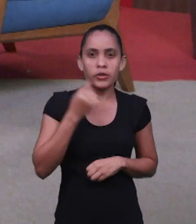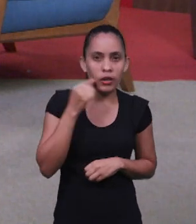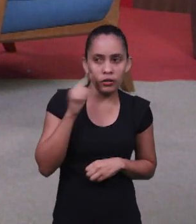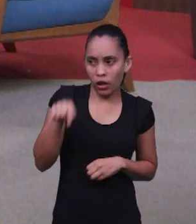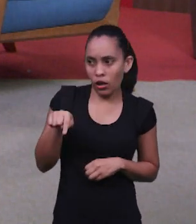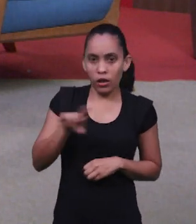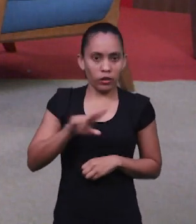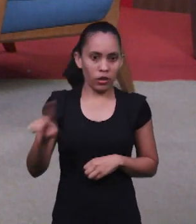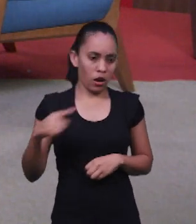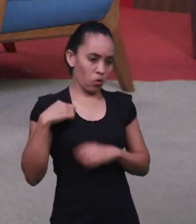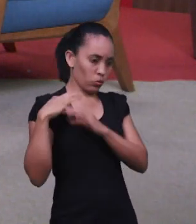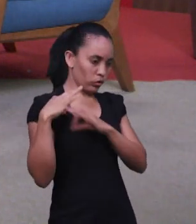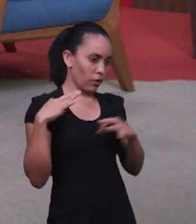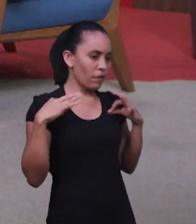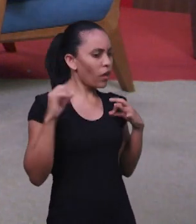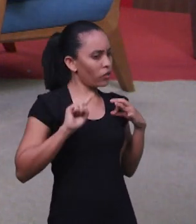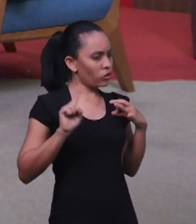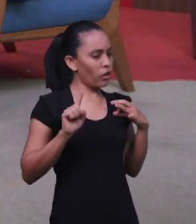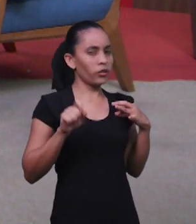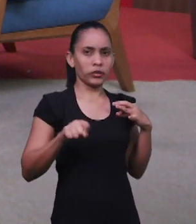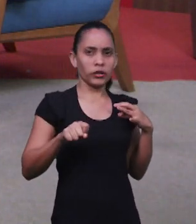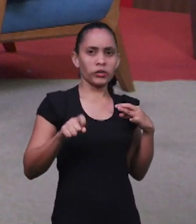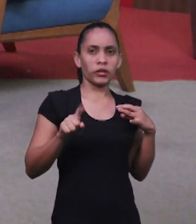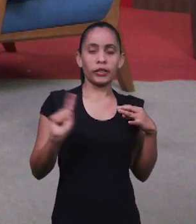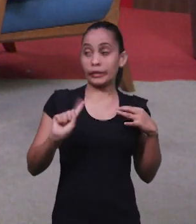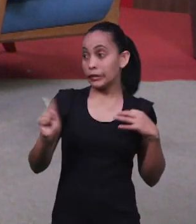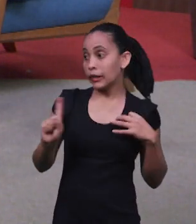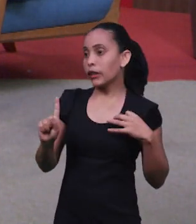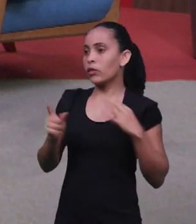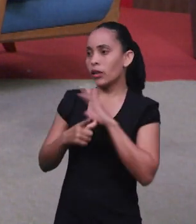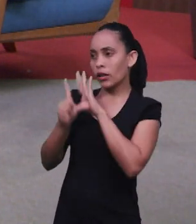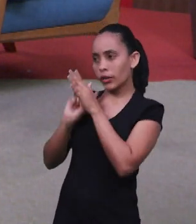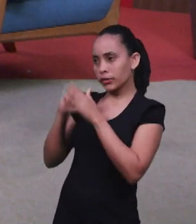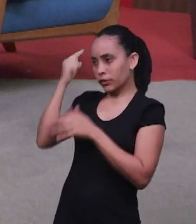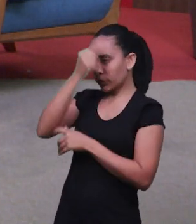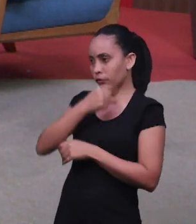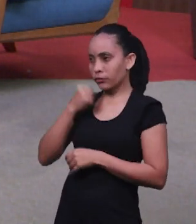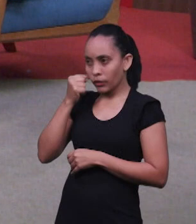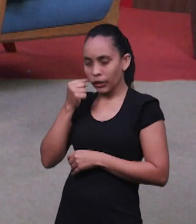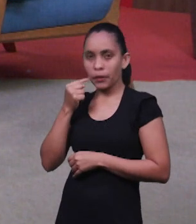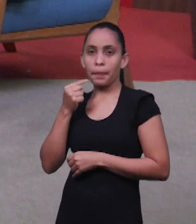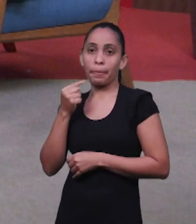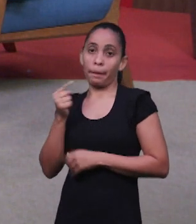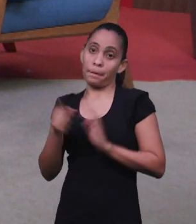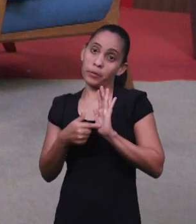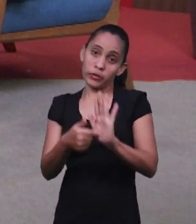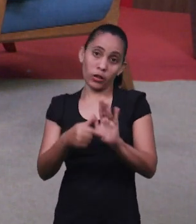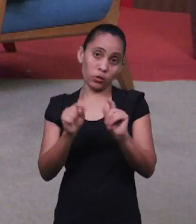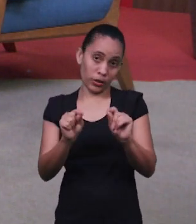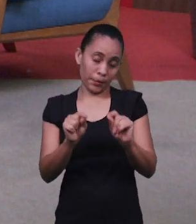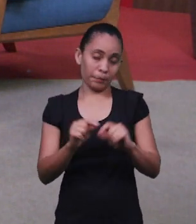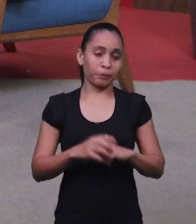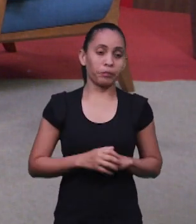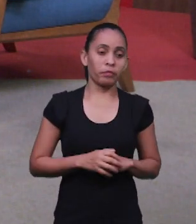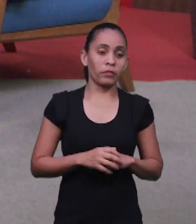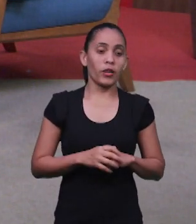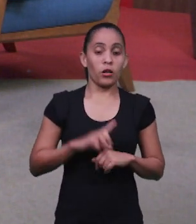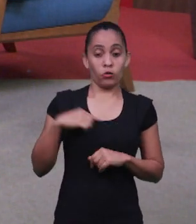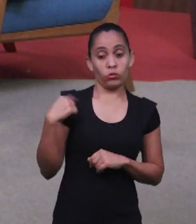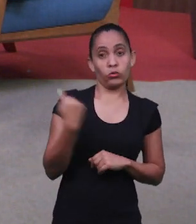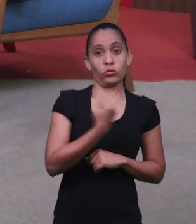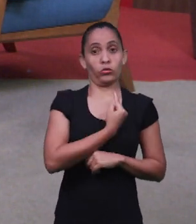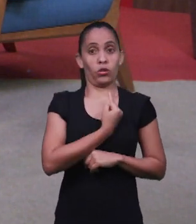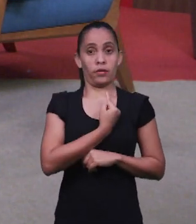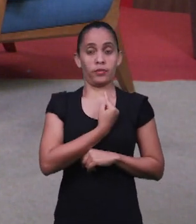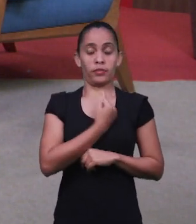parler des visages. Oui, nous avons parlé d'ici peu des visages. Nous pouvons dire des